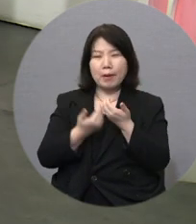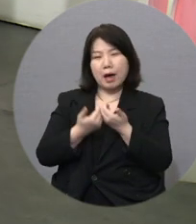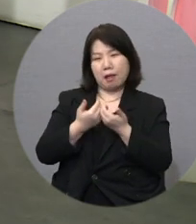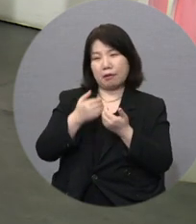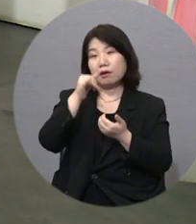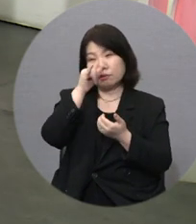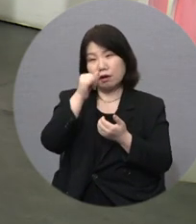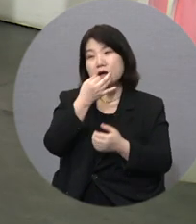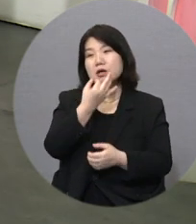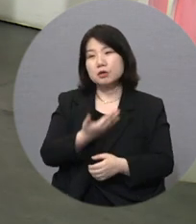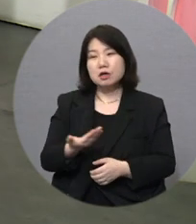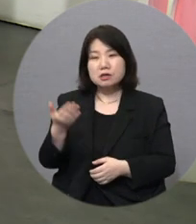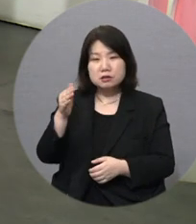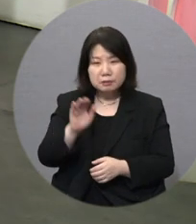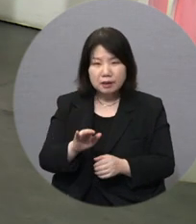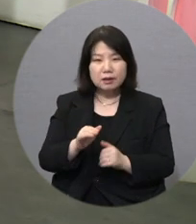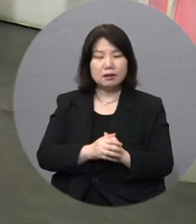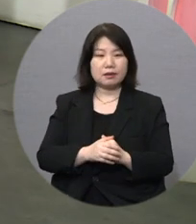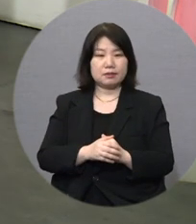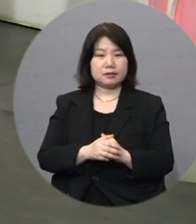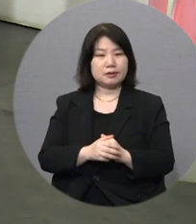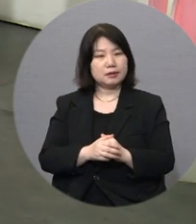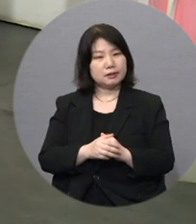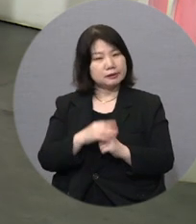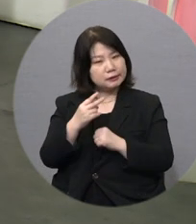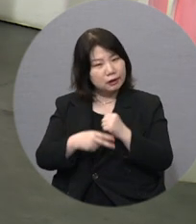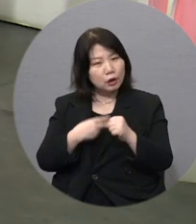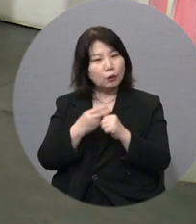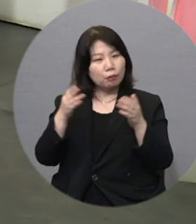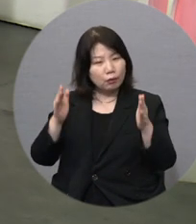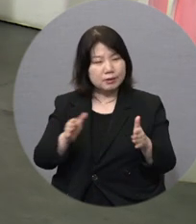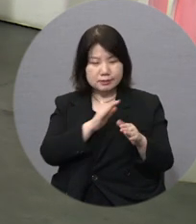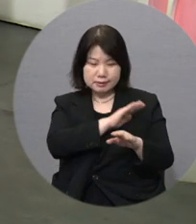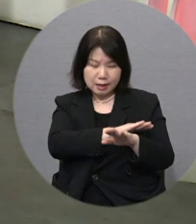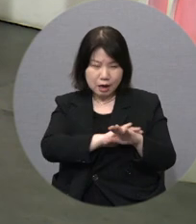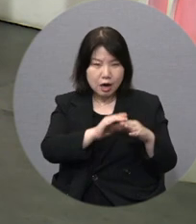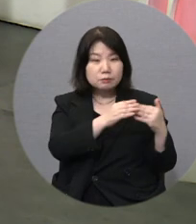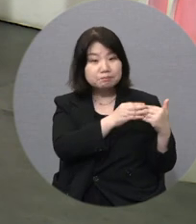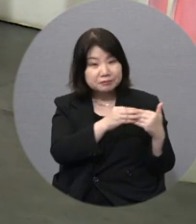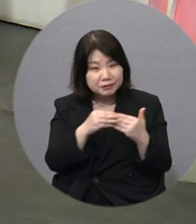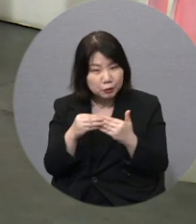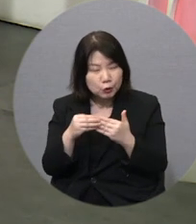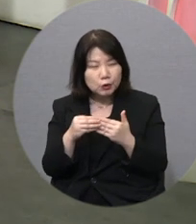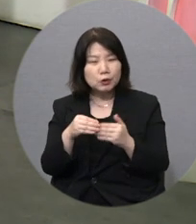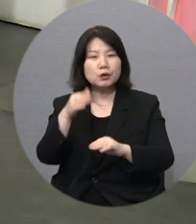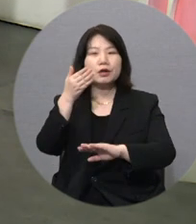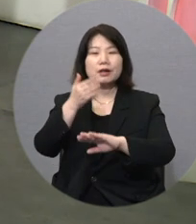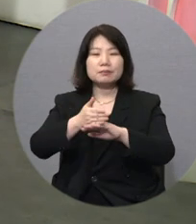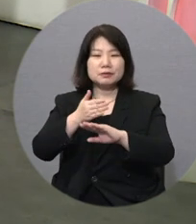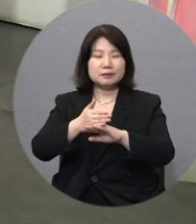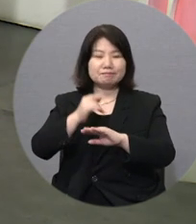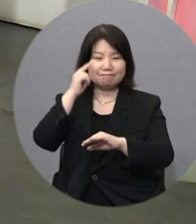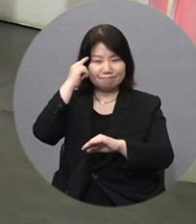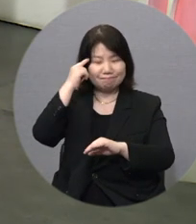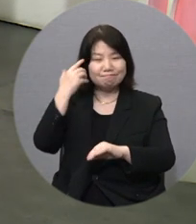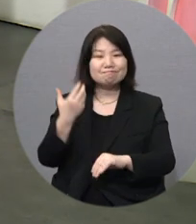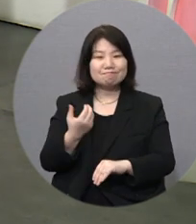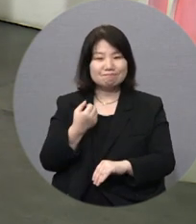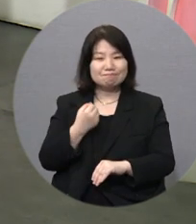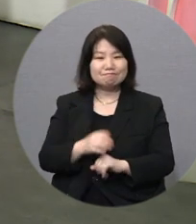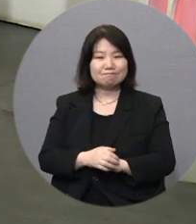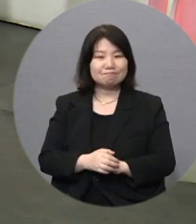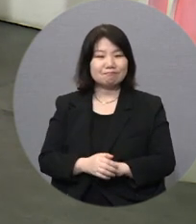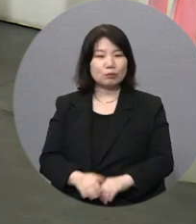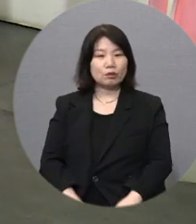힘들었지만 그래도 6년 동안 잘 이끌어온 것에 대해서 나름 감사하게 생각하고 있습니다 음음